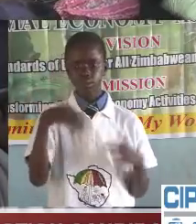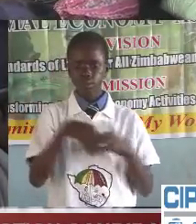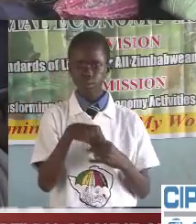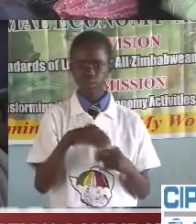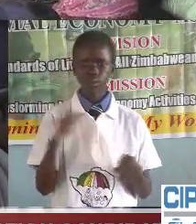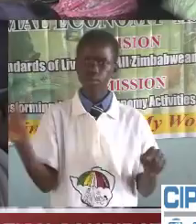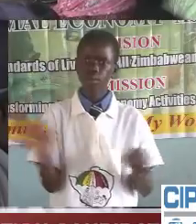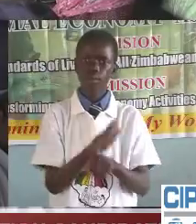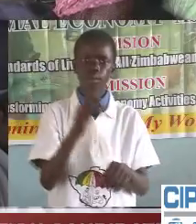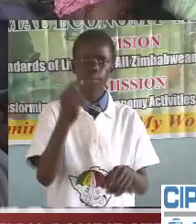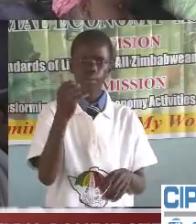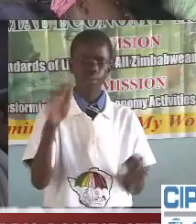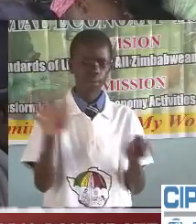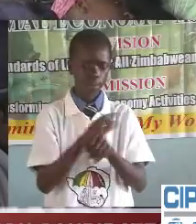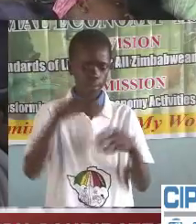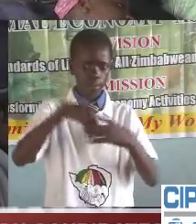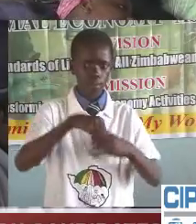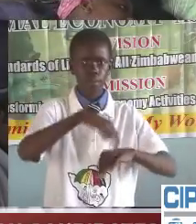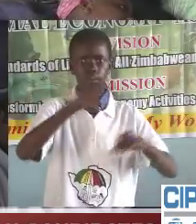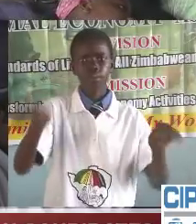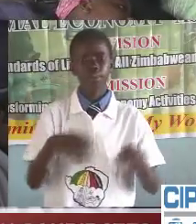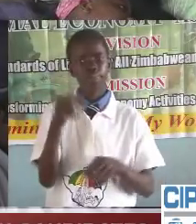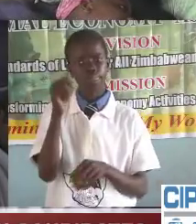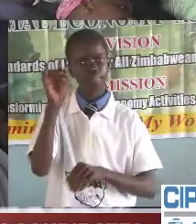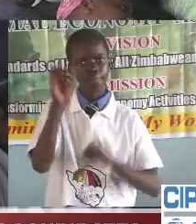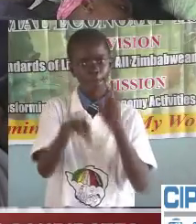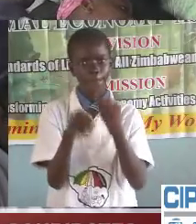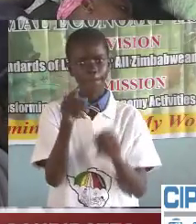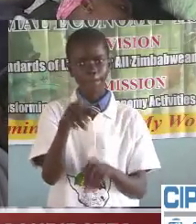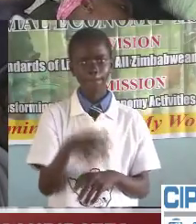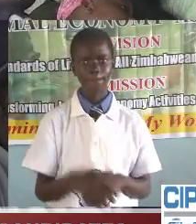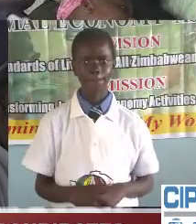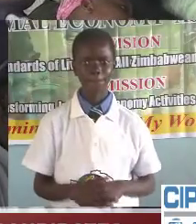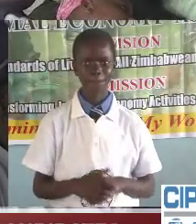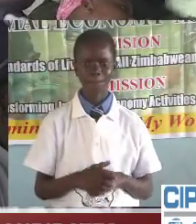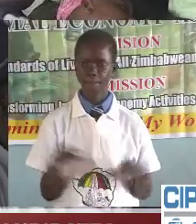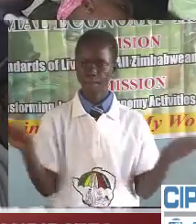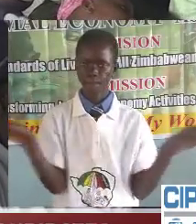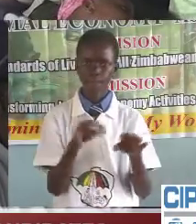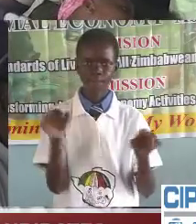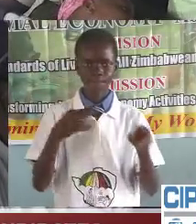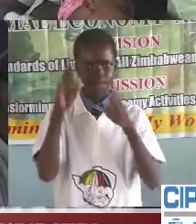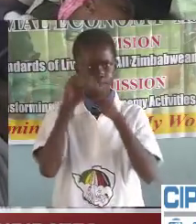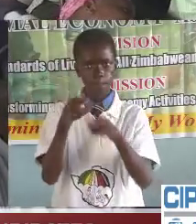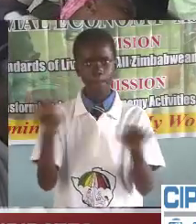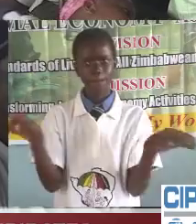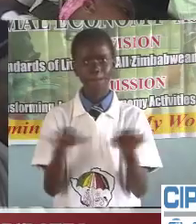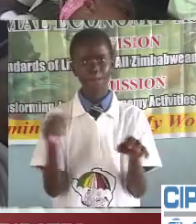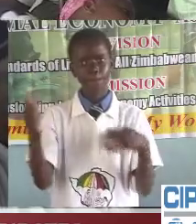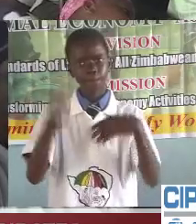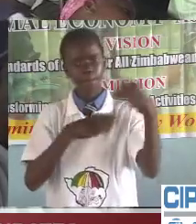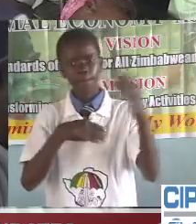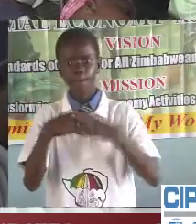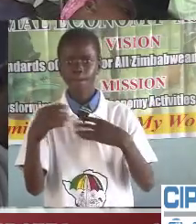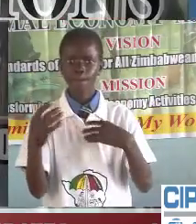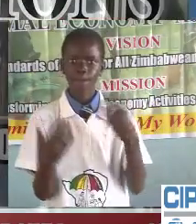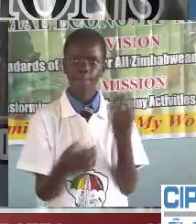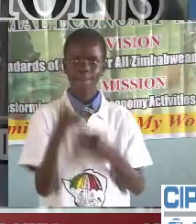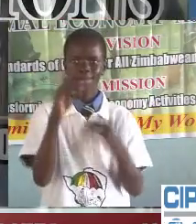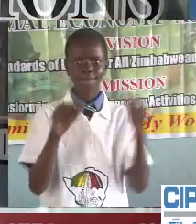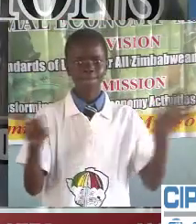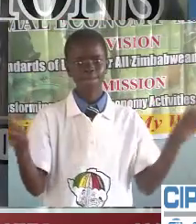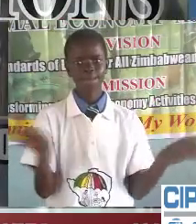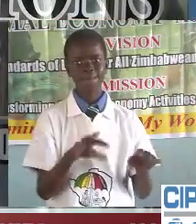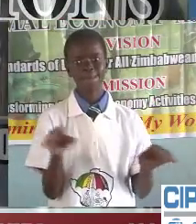mari munomu ende pakupinzwa mari ipapo nepakuitwa kwebasa iroro rokuvakwa nekudi